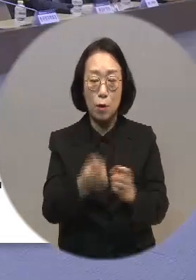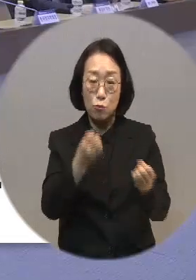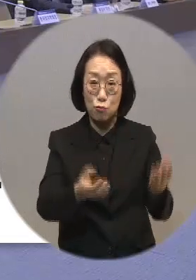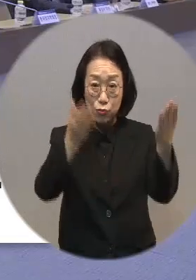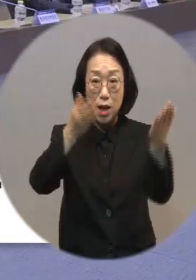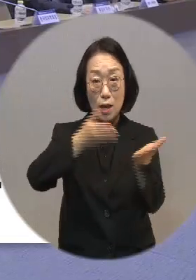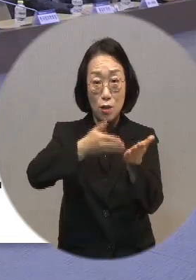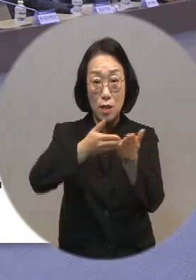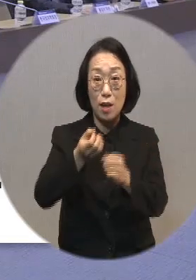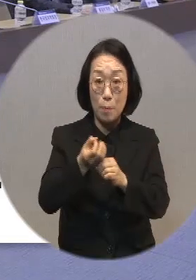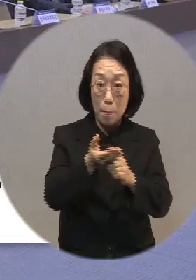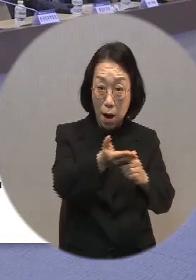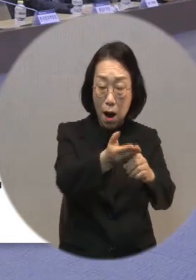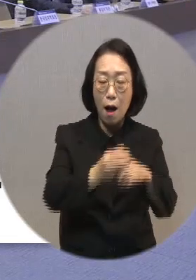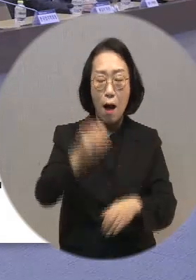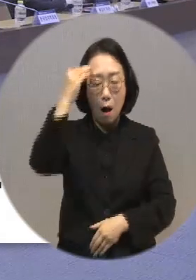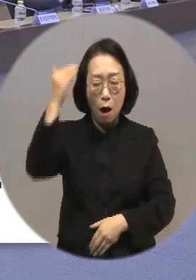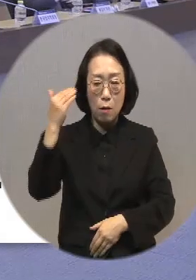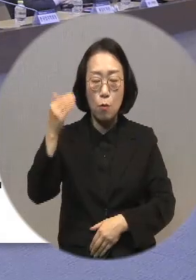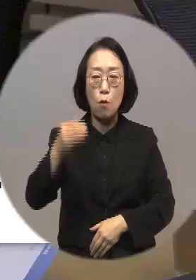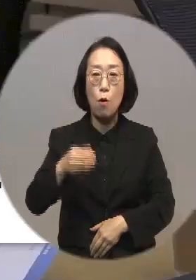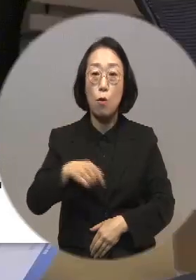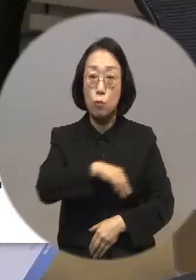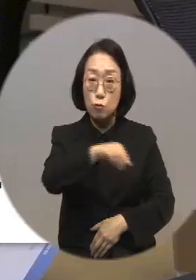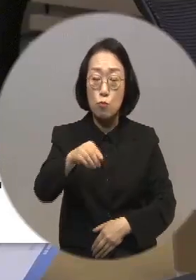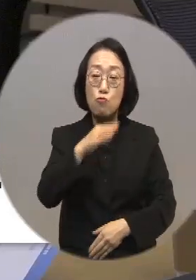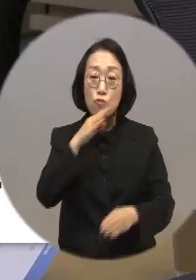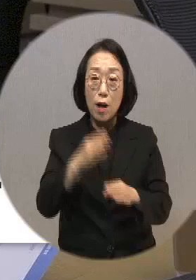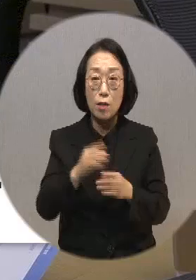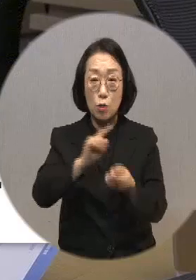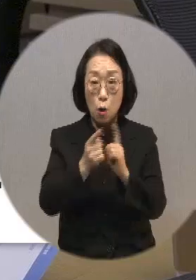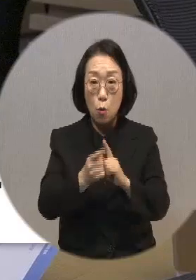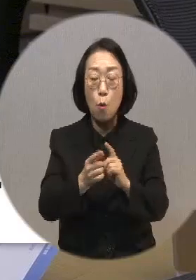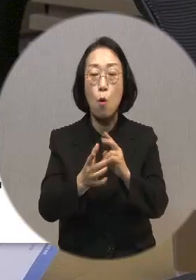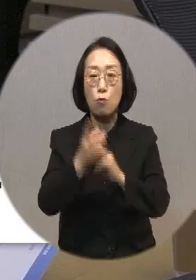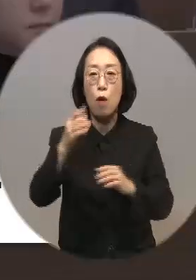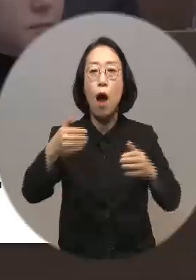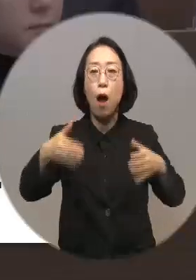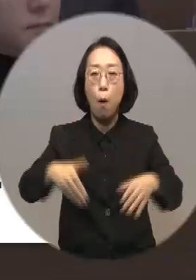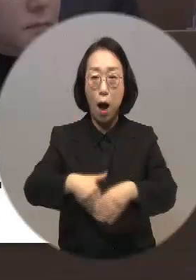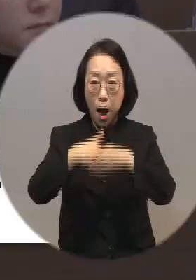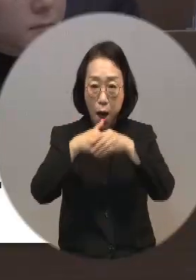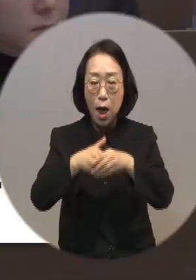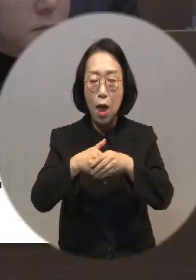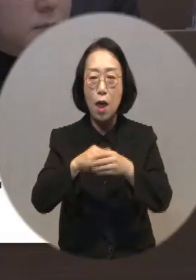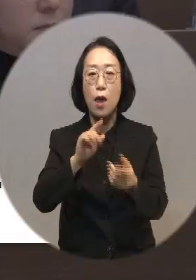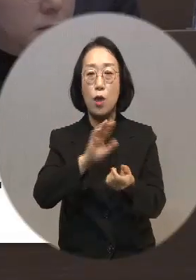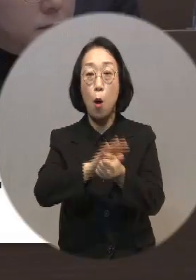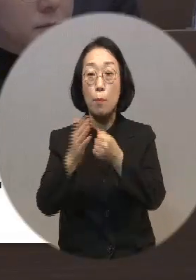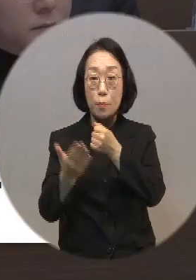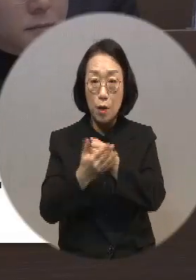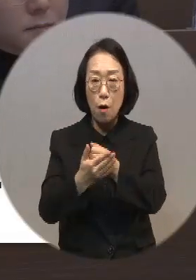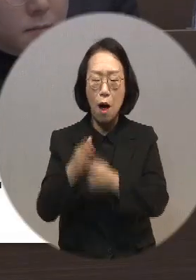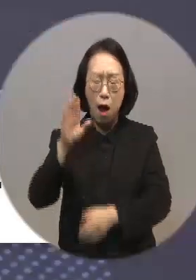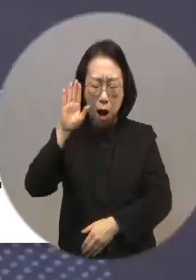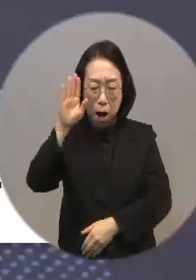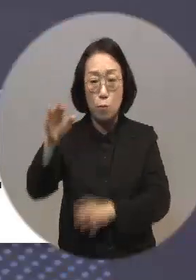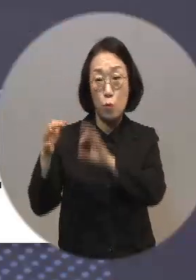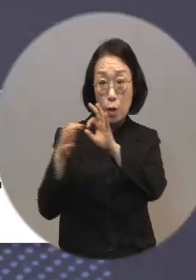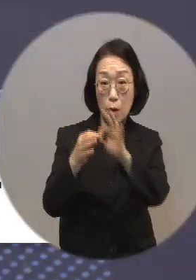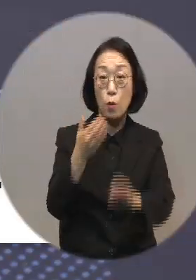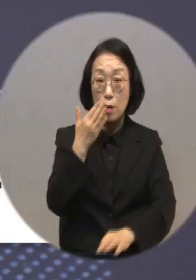통해 남북 간 과거 합의를 존중하면서 남북 관계가 화해 협력의 방향으로 일관되게 나아갈 수